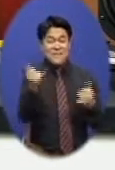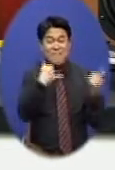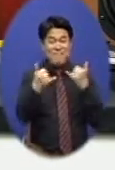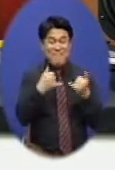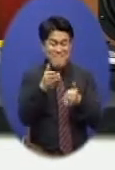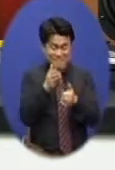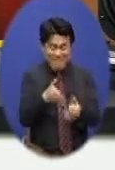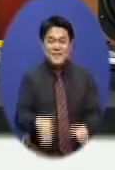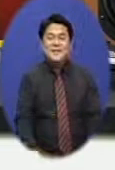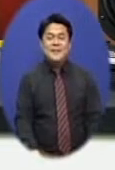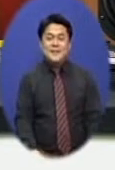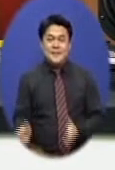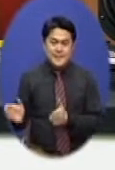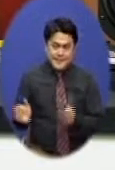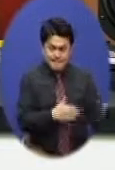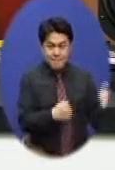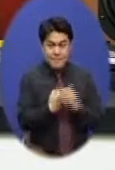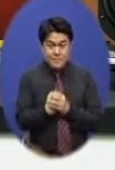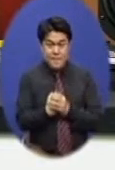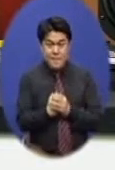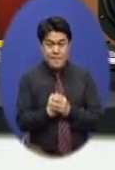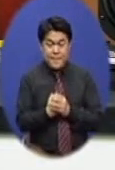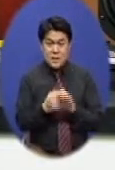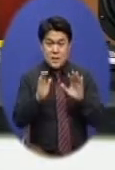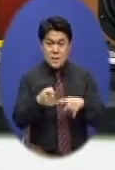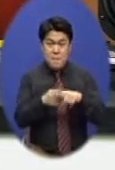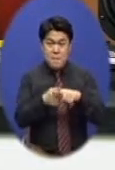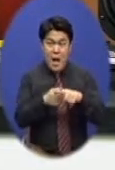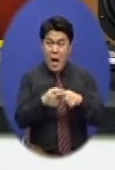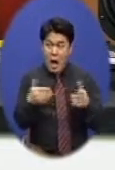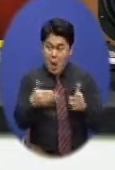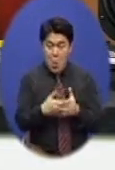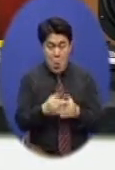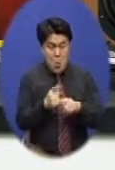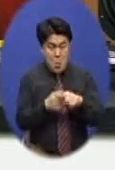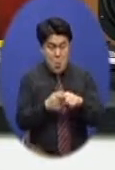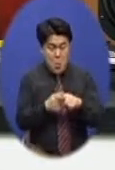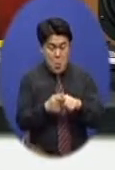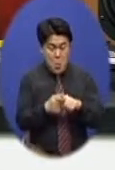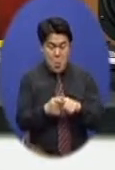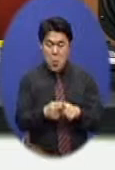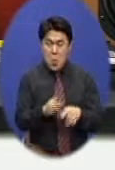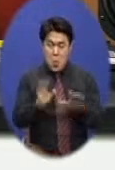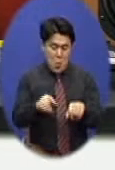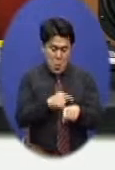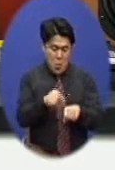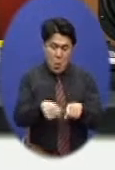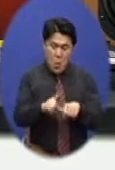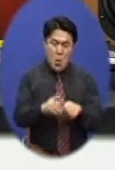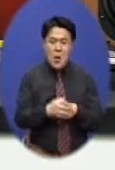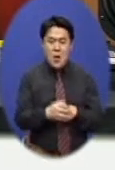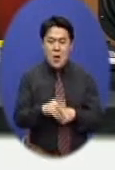네. 자, 이번 벌써 중반을 달려왔습니다. 오늘 시간 잘 가네요. 만원 한